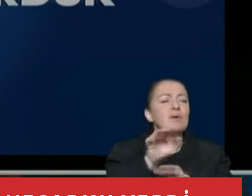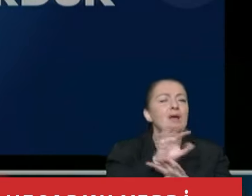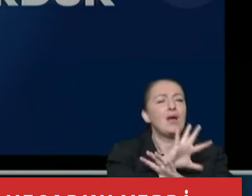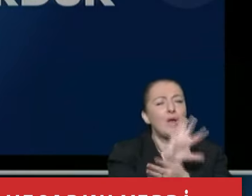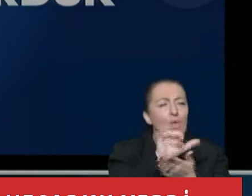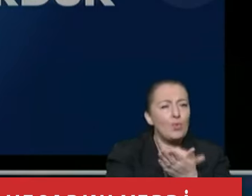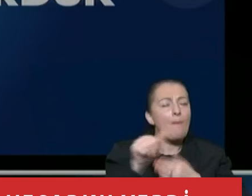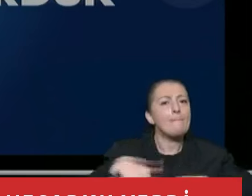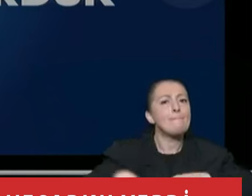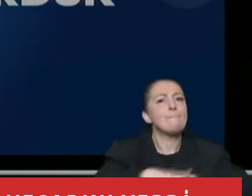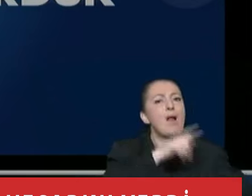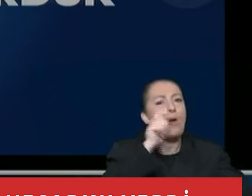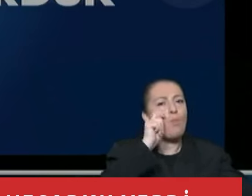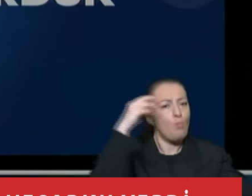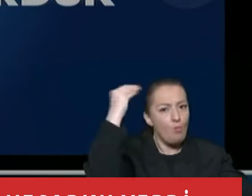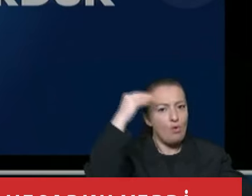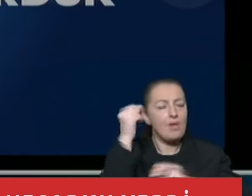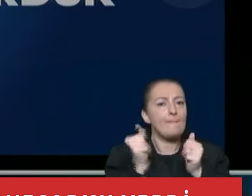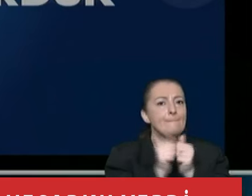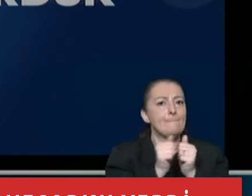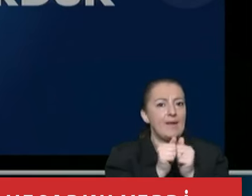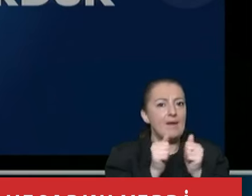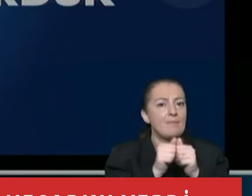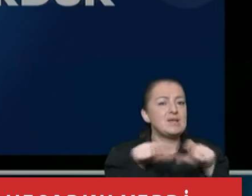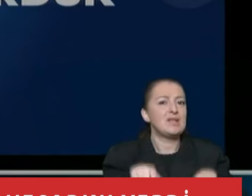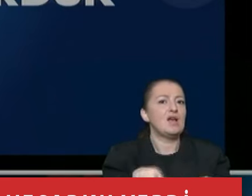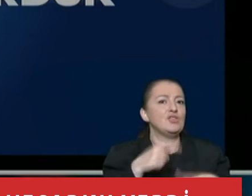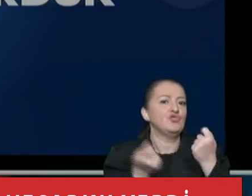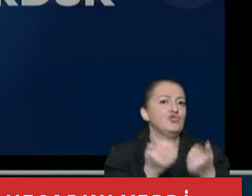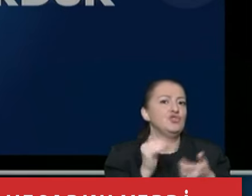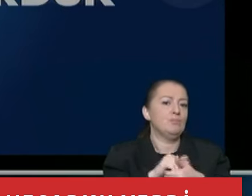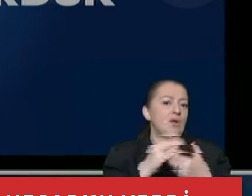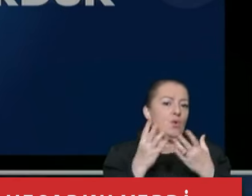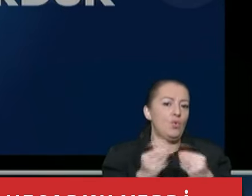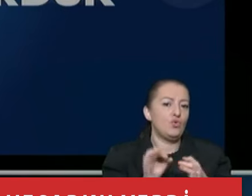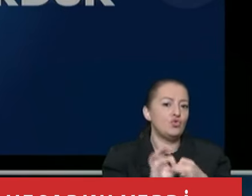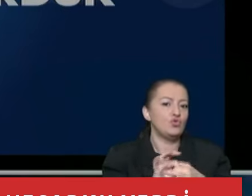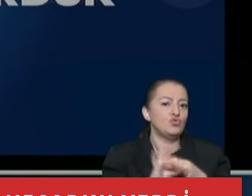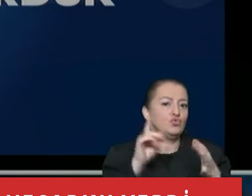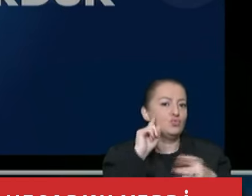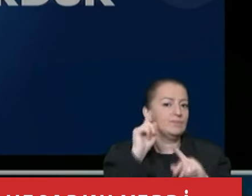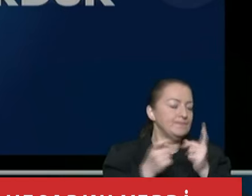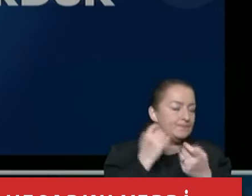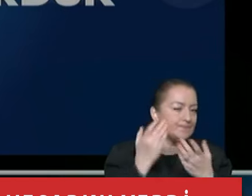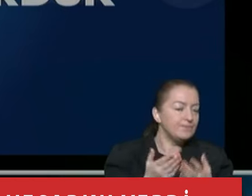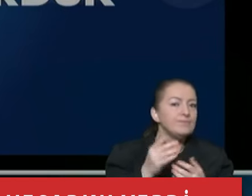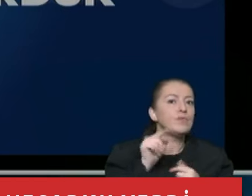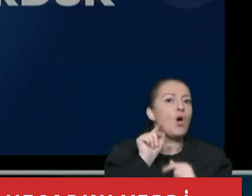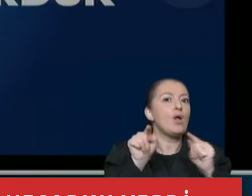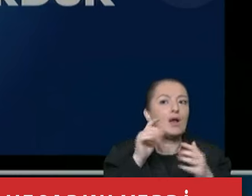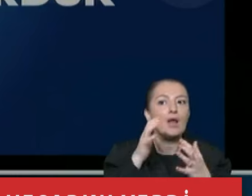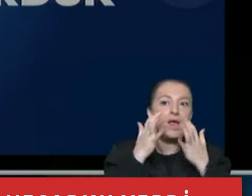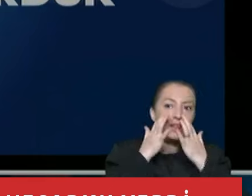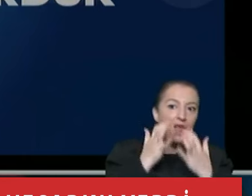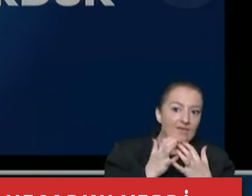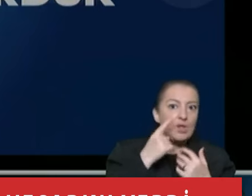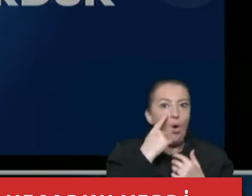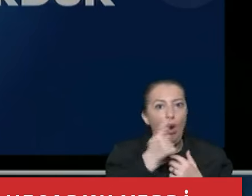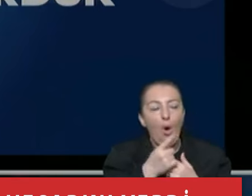muhtarlarıyla etkin bir biçimde sahada işbirliği içerisinde olduk çözüm stratejileri onların önerileriyle